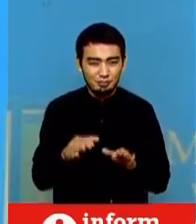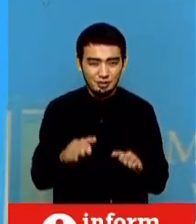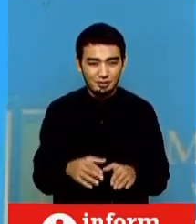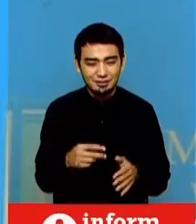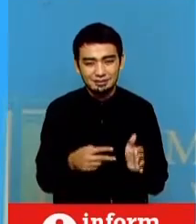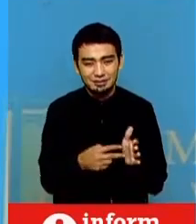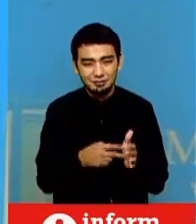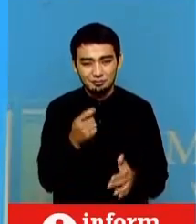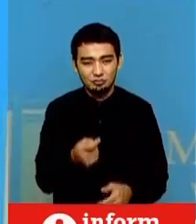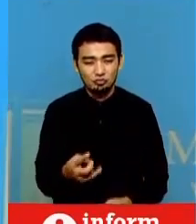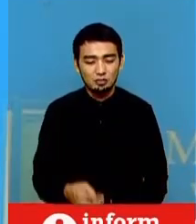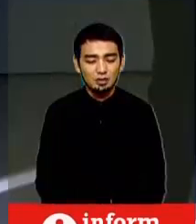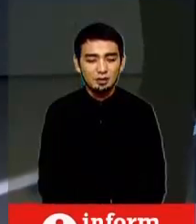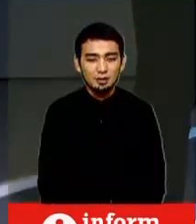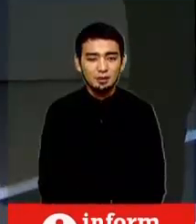приемлемым ценам.